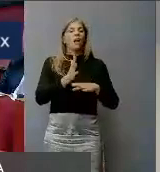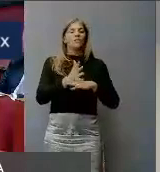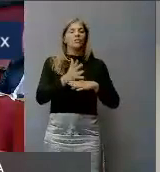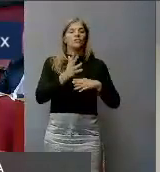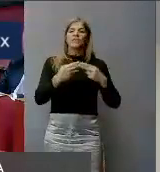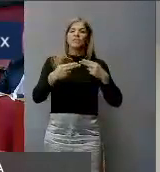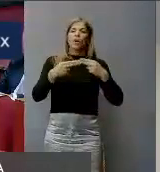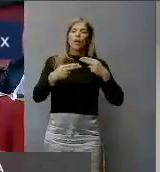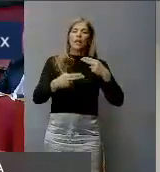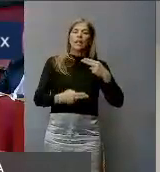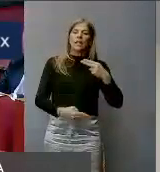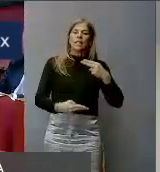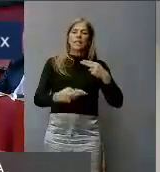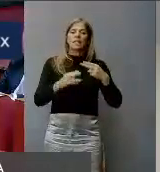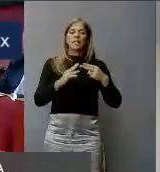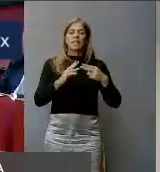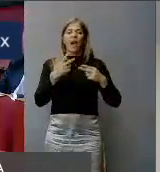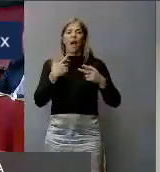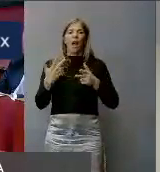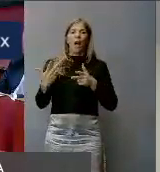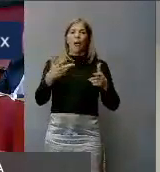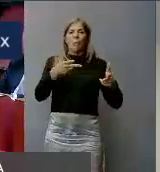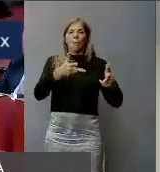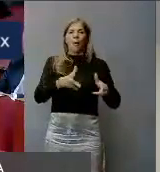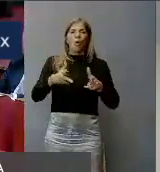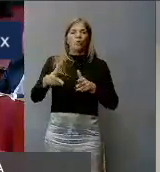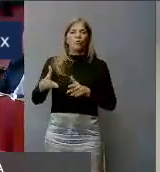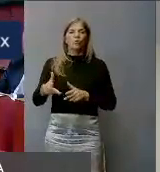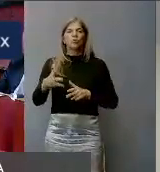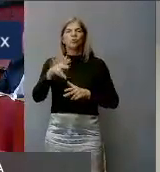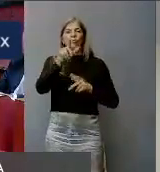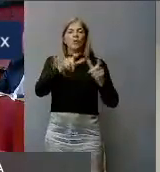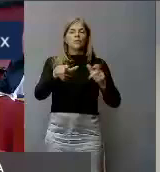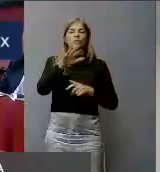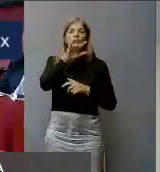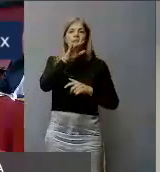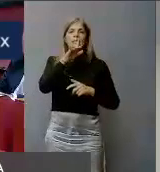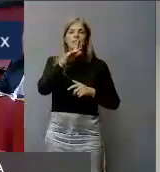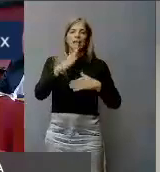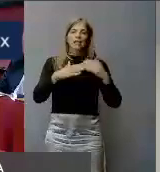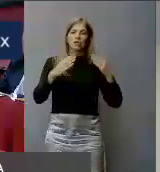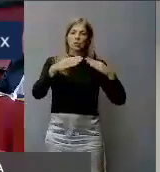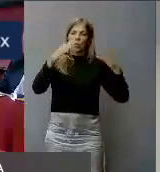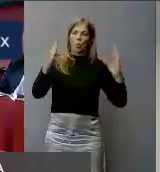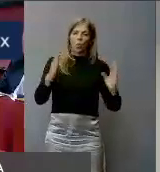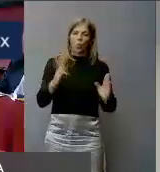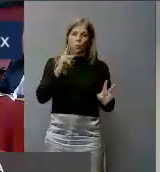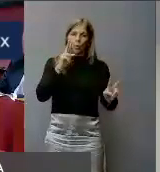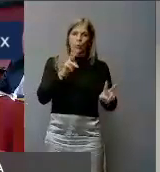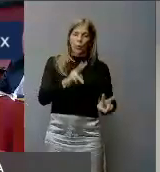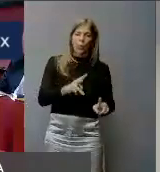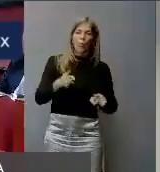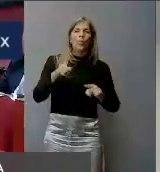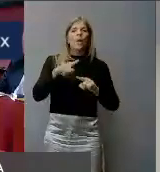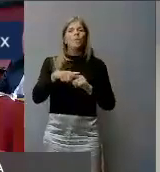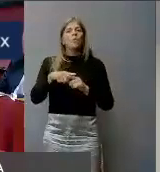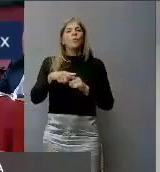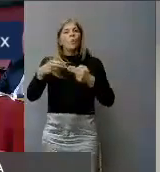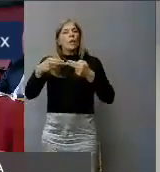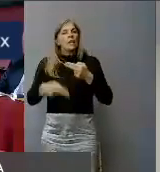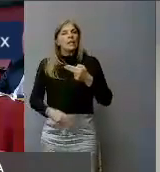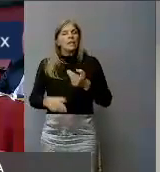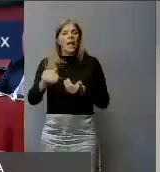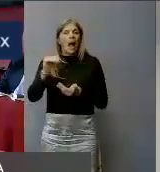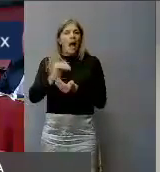degli anziani struttura tra il tema degli asili nido cerchiamo delle scuole ma tale di questi sì che sono temi attualmente esistenti e